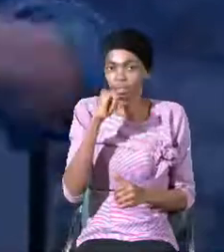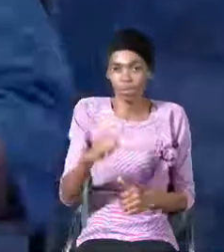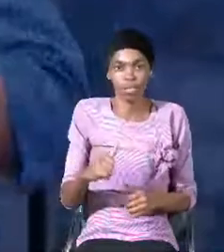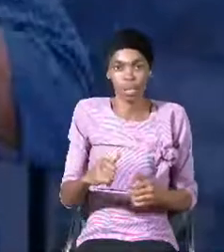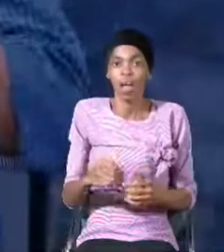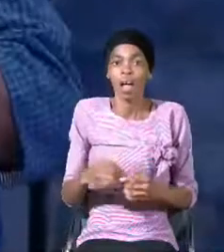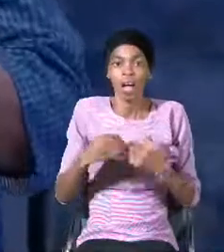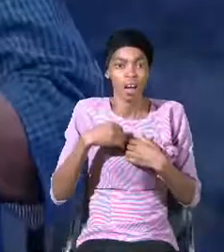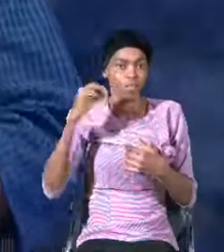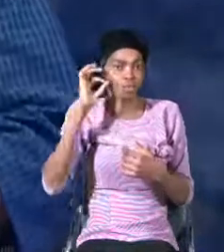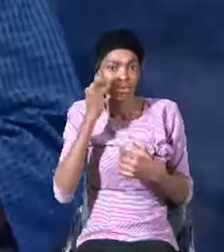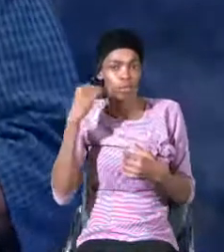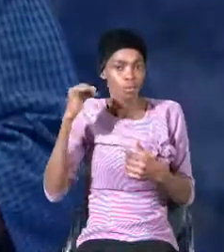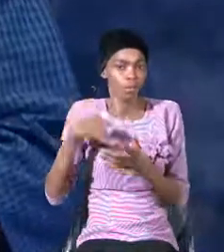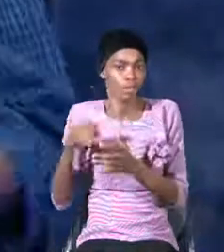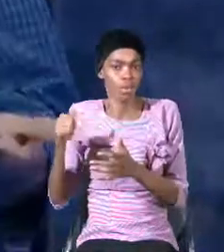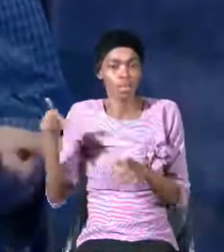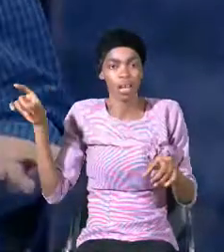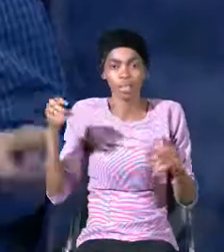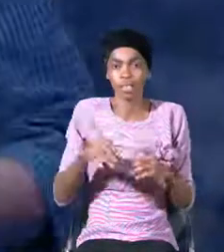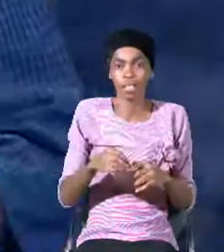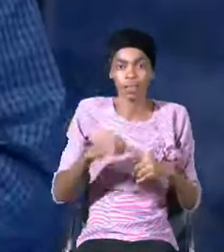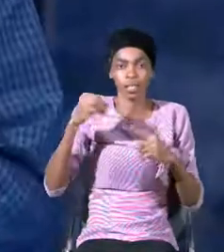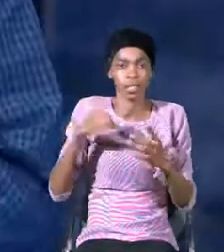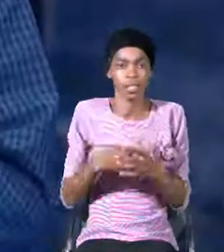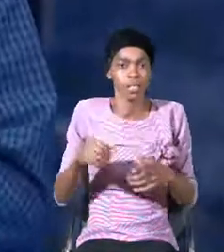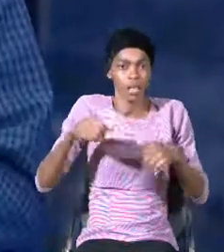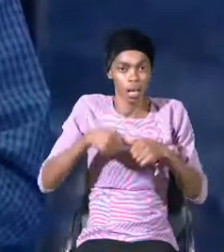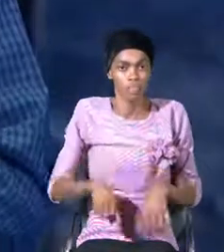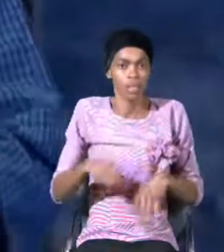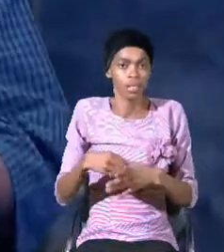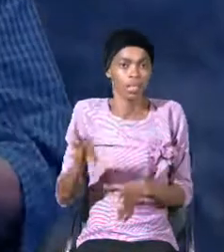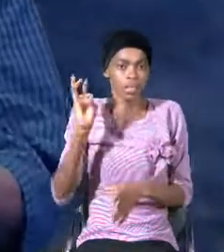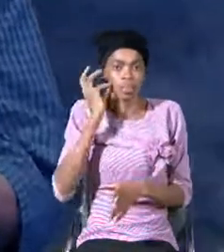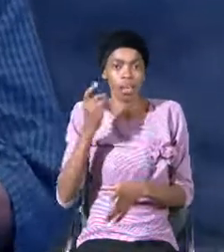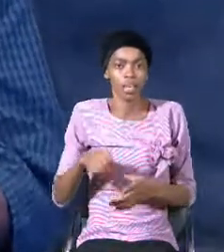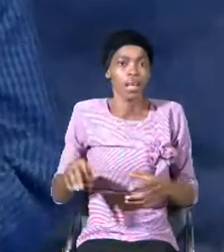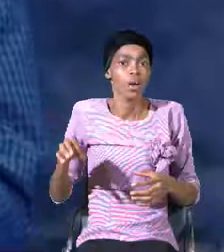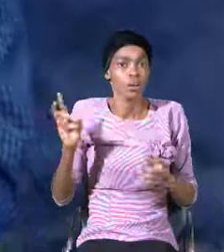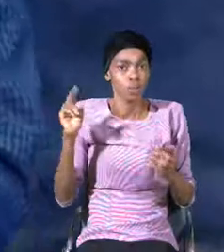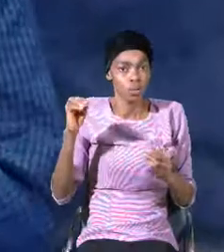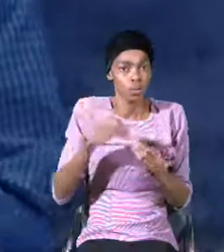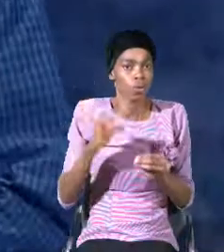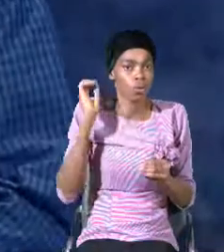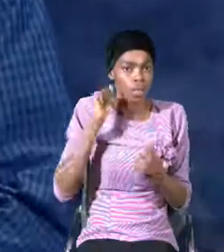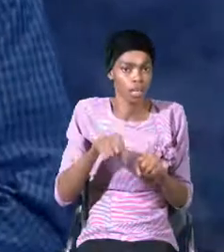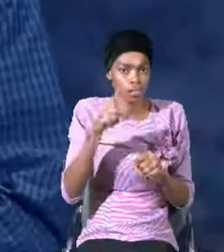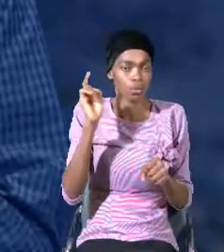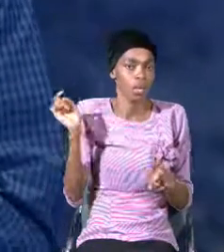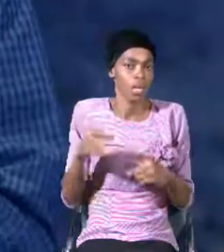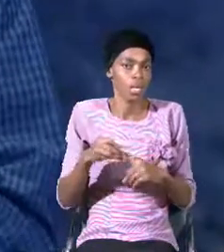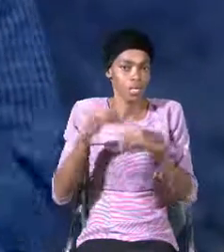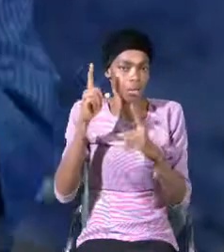fruit s'il ne demeure attaché au sceptre. Ainsi, vous ne le pouvez non plus si vous ne demeurez en moi.